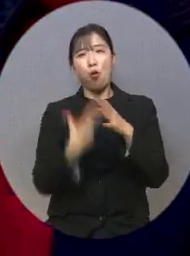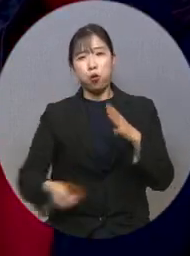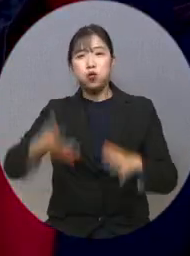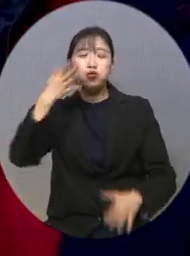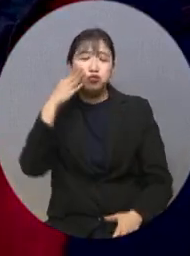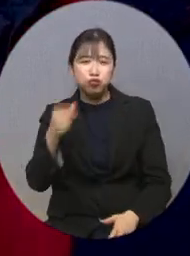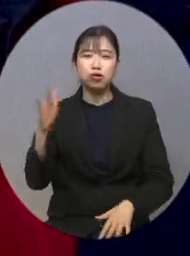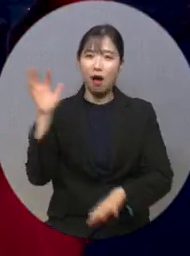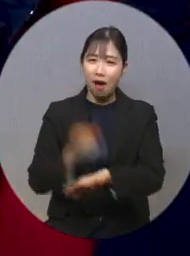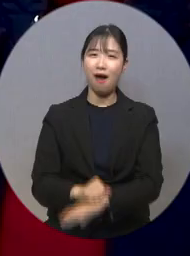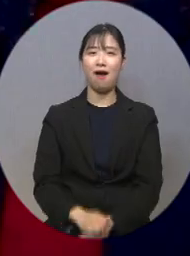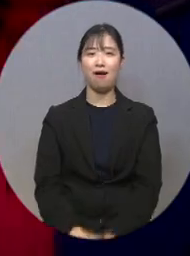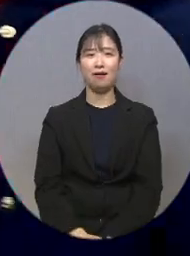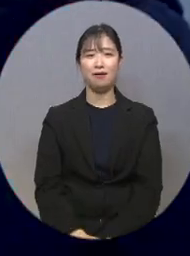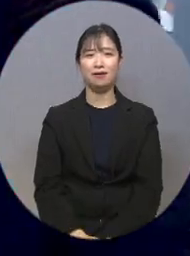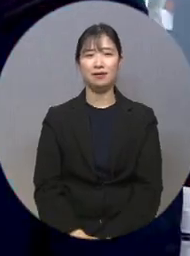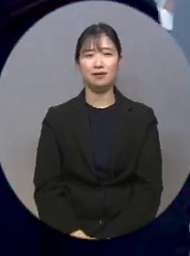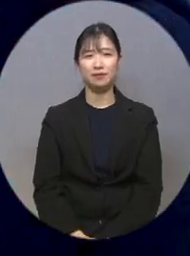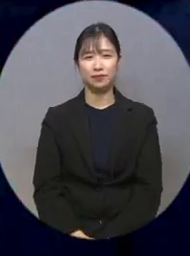이야! 순풍순풍.